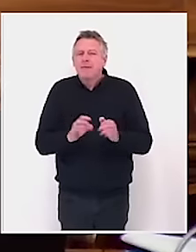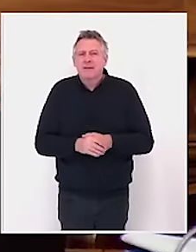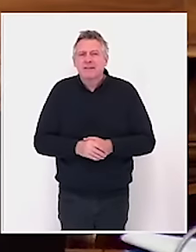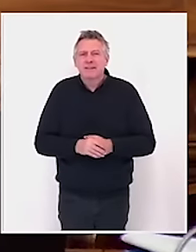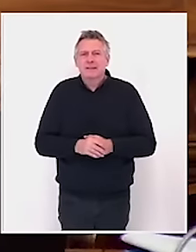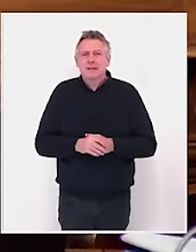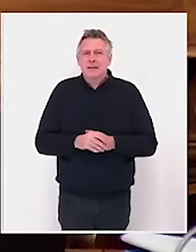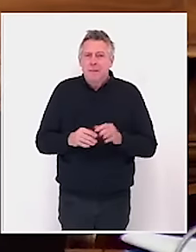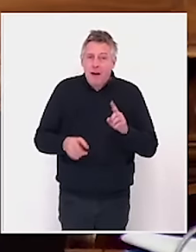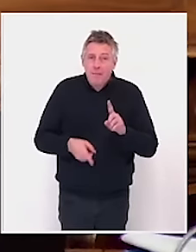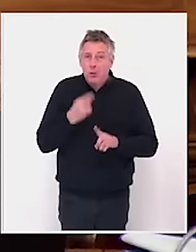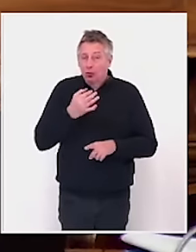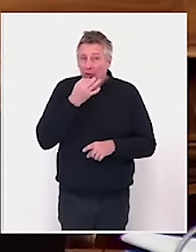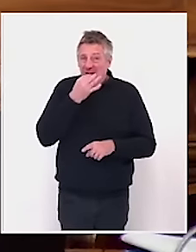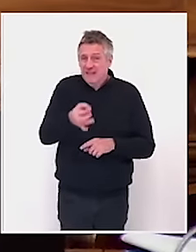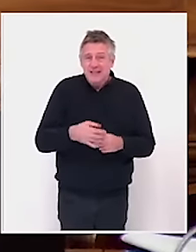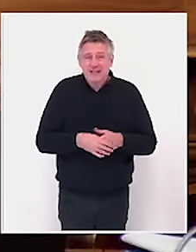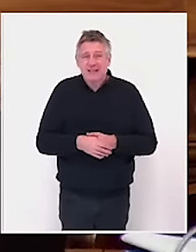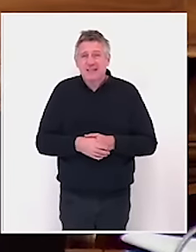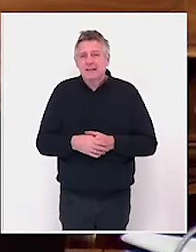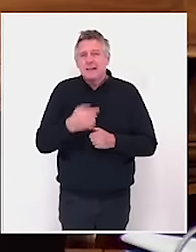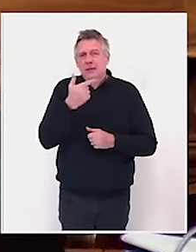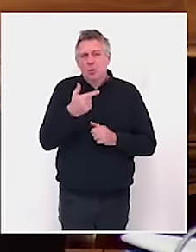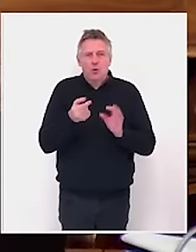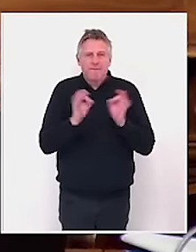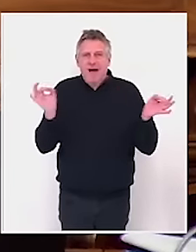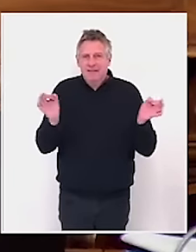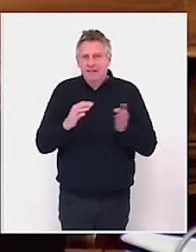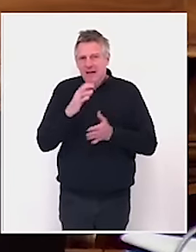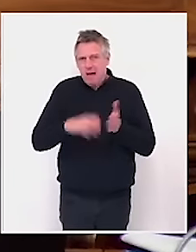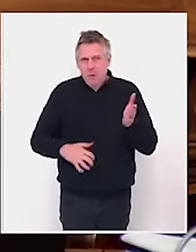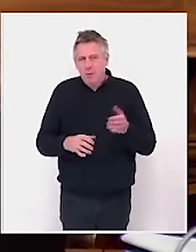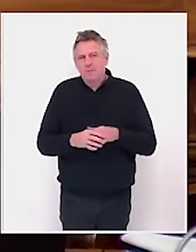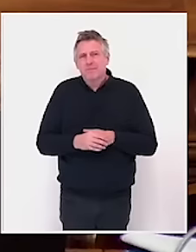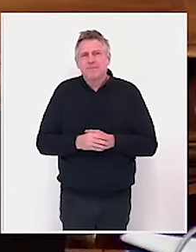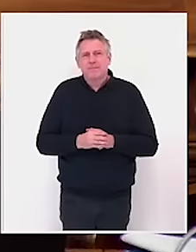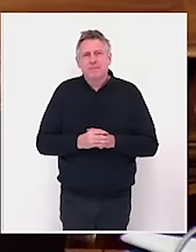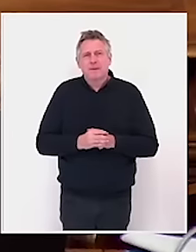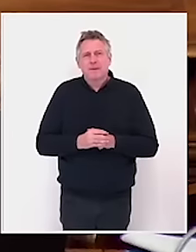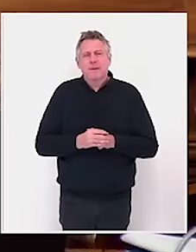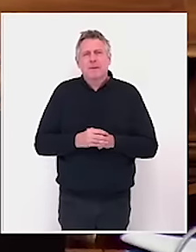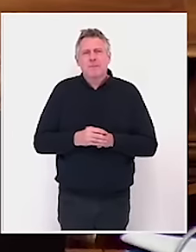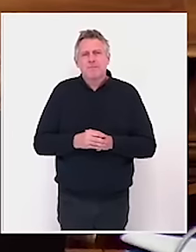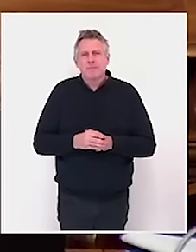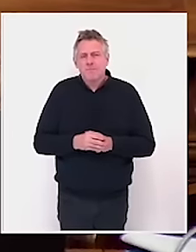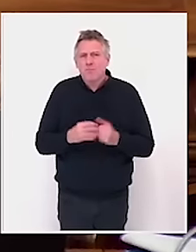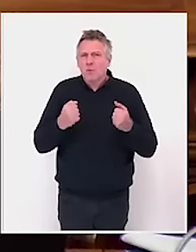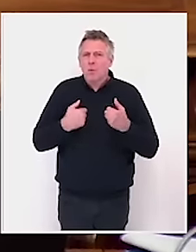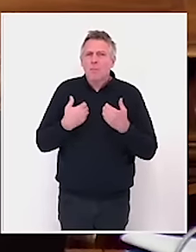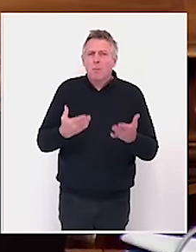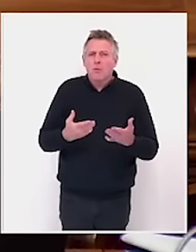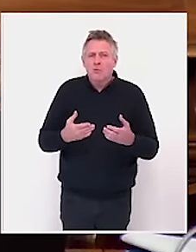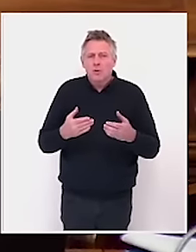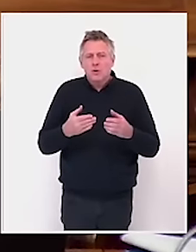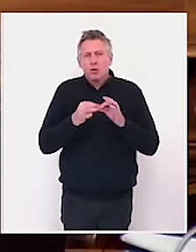sur quoi on tient à insister, c'est qu'en fait, par rapport à deux phrases qui sont citées dans le rapport notamment, qu'on partage, nous proposons de repenser